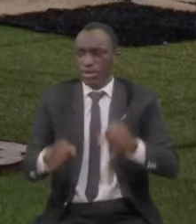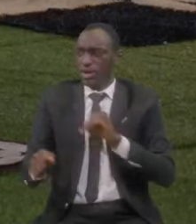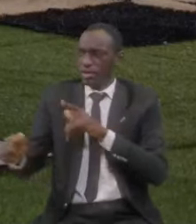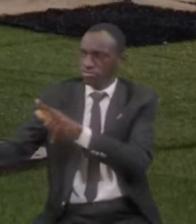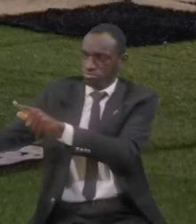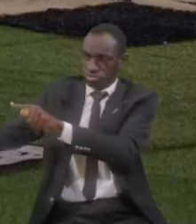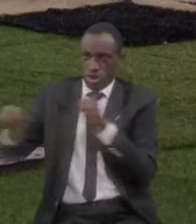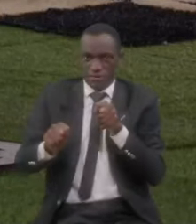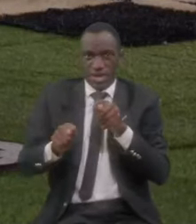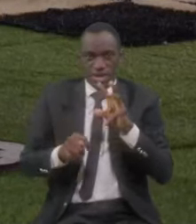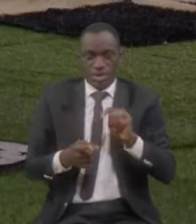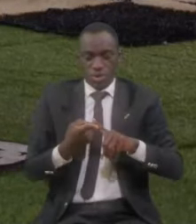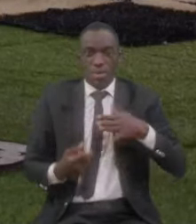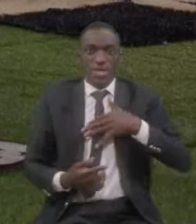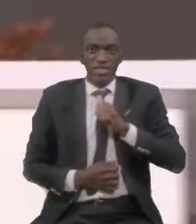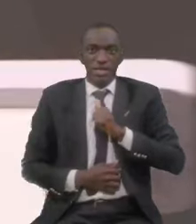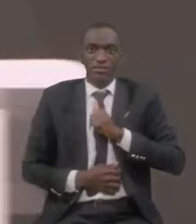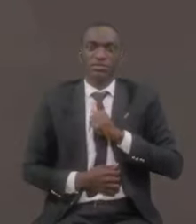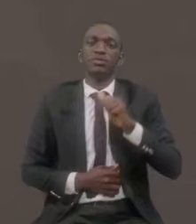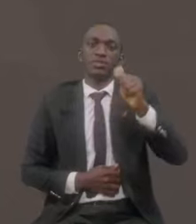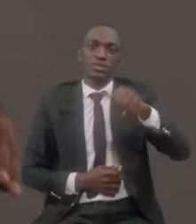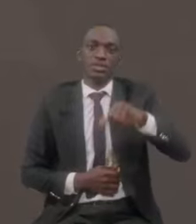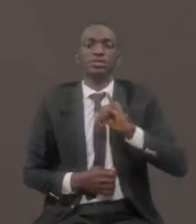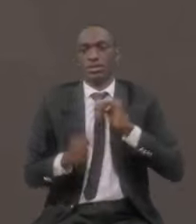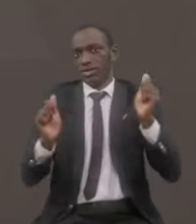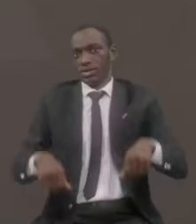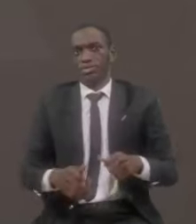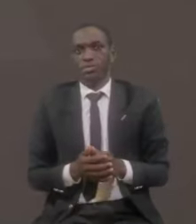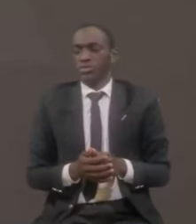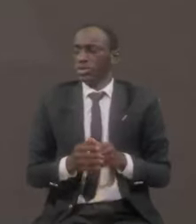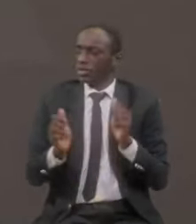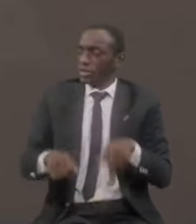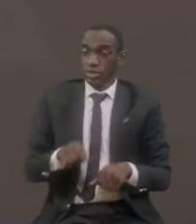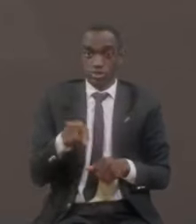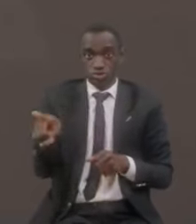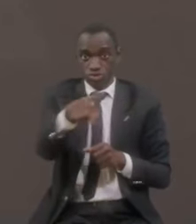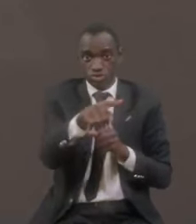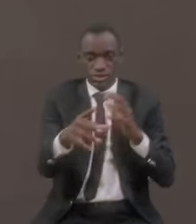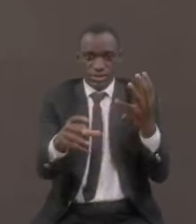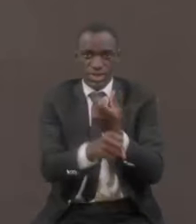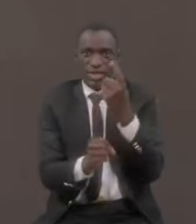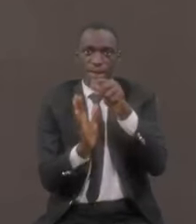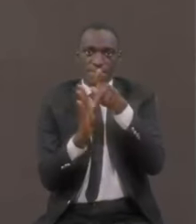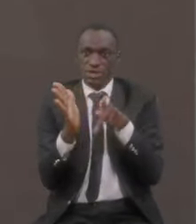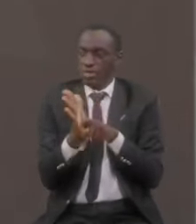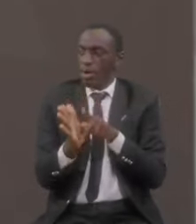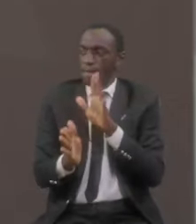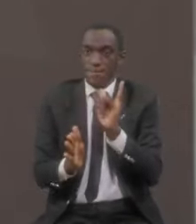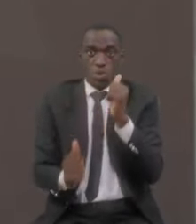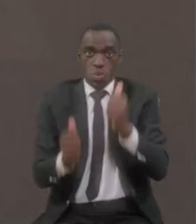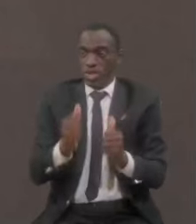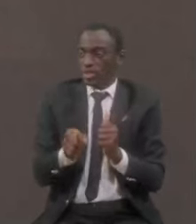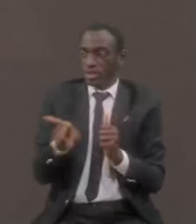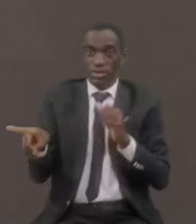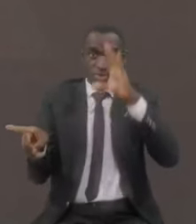moi-même? Oui, je peux. Est-ce que tu peux prendre les principes par lesquels Samuel,